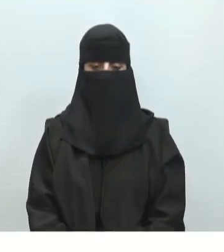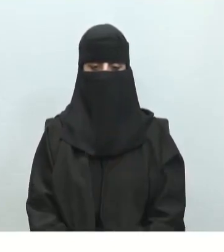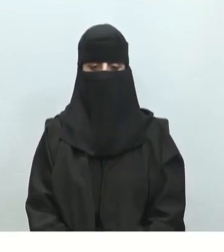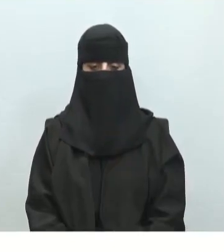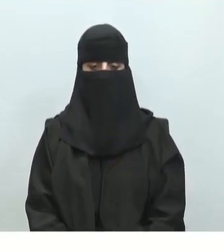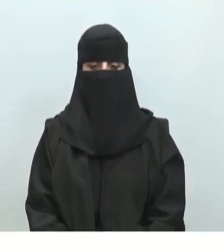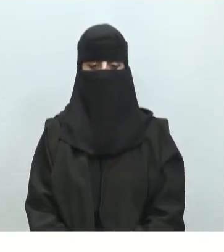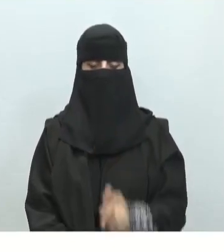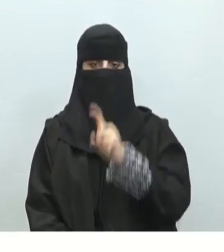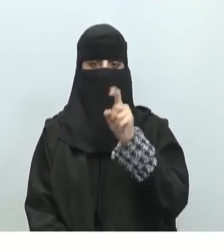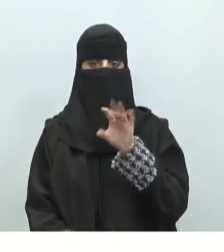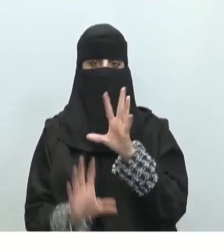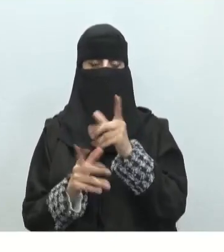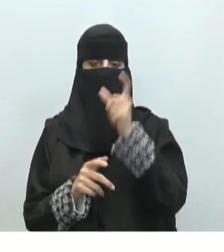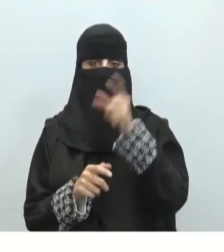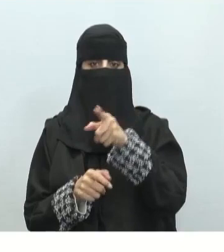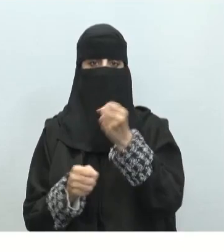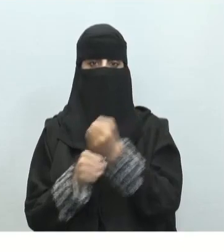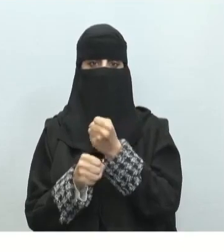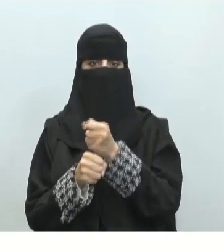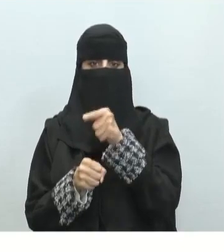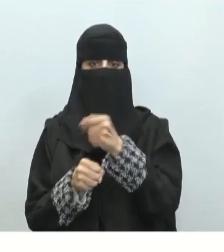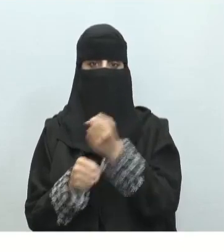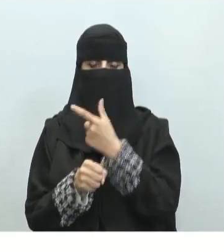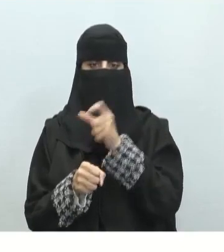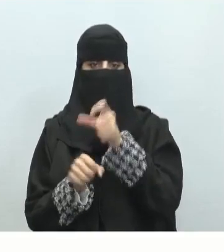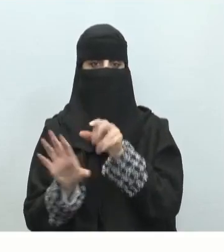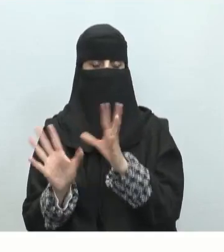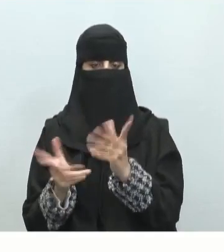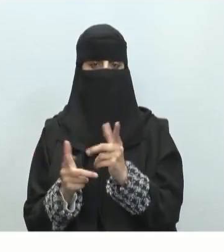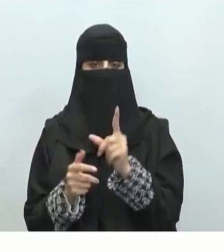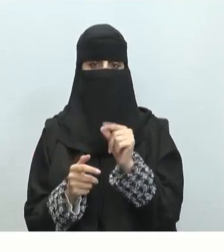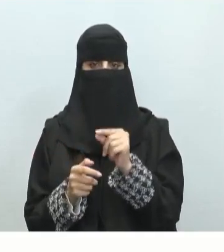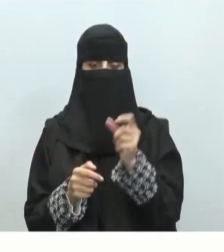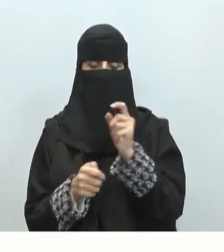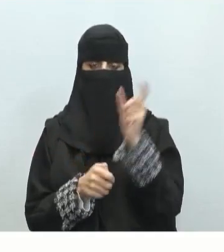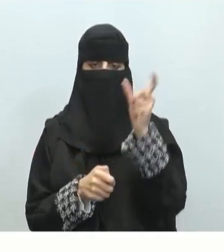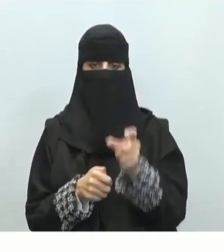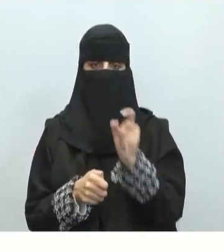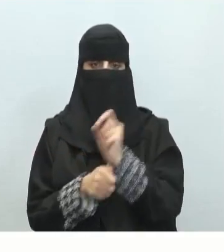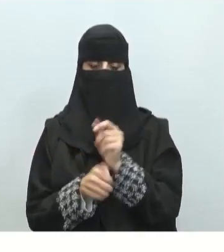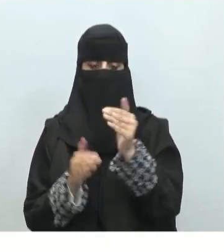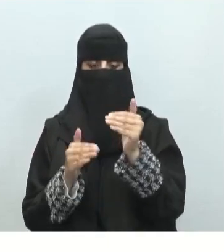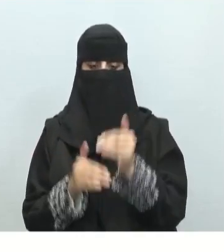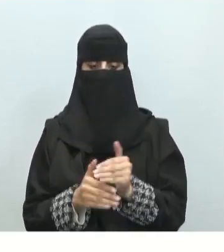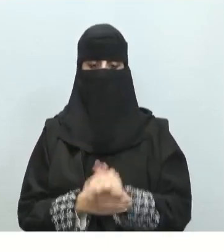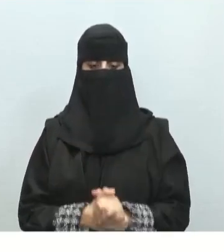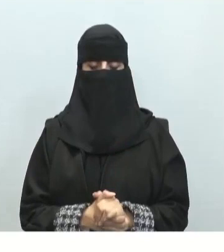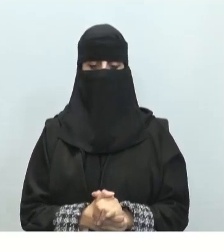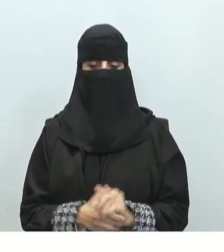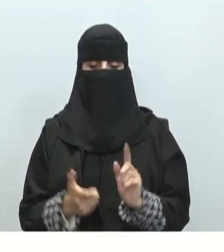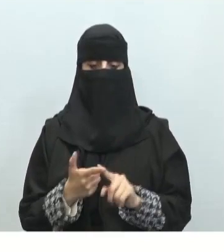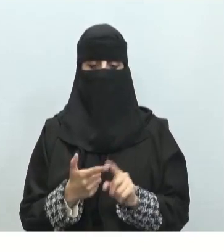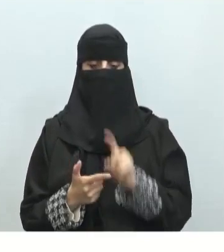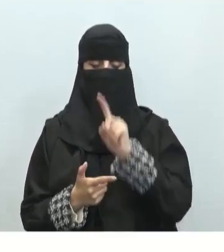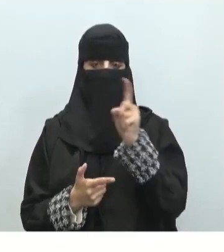فاعل ماذا نسمي من قام بالفعل احسنتم فاعل او الفاعل هل